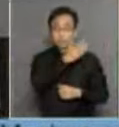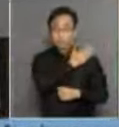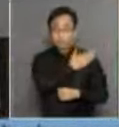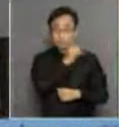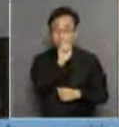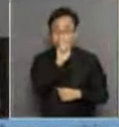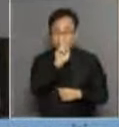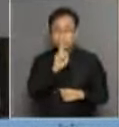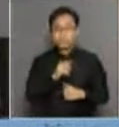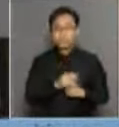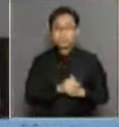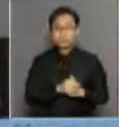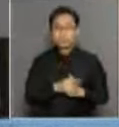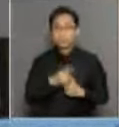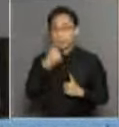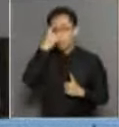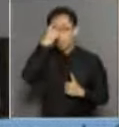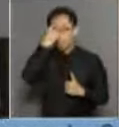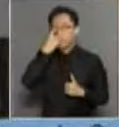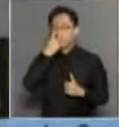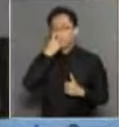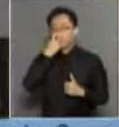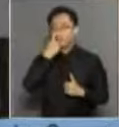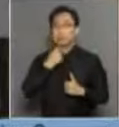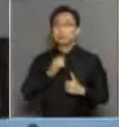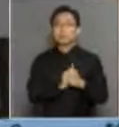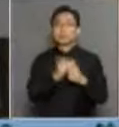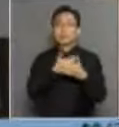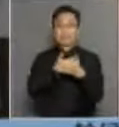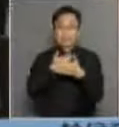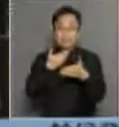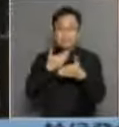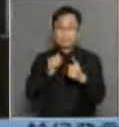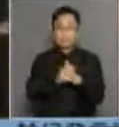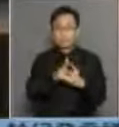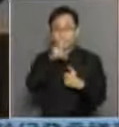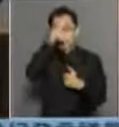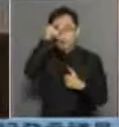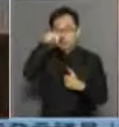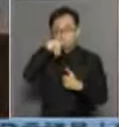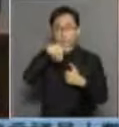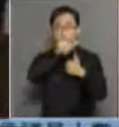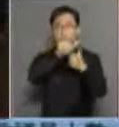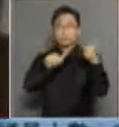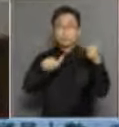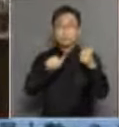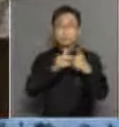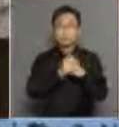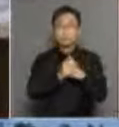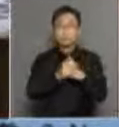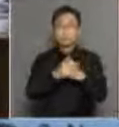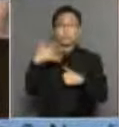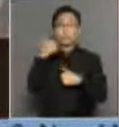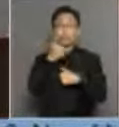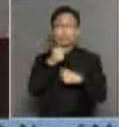喺梁振英政府之前，行會嘅召集人就係梁振英，係